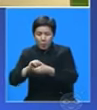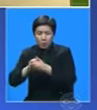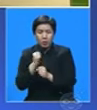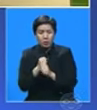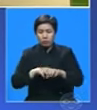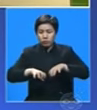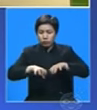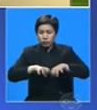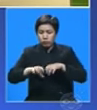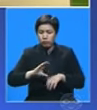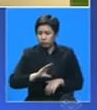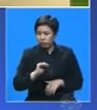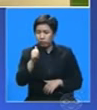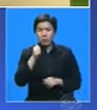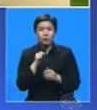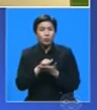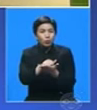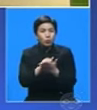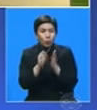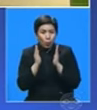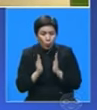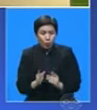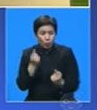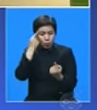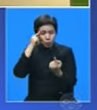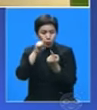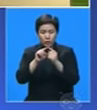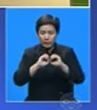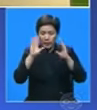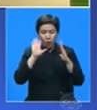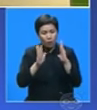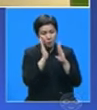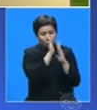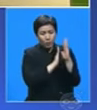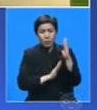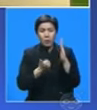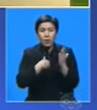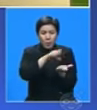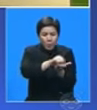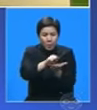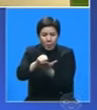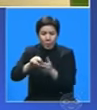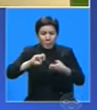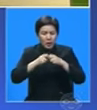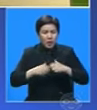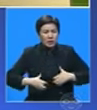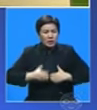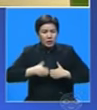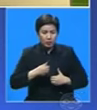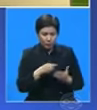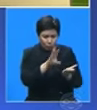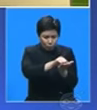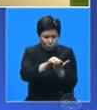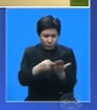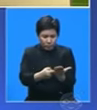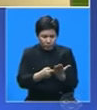การดำเนินงานที่ผ่านมาได้อำนวยความสะดวกบริการประชาชนมีผลสำเร็จอย่างเป็นรูปธรรมในหลายพื้นที่ทั้งการรวบรวมปัญหาความเดือดร้อนความต้องการของประชาชน